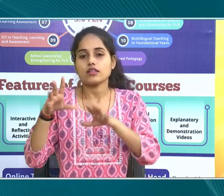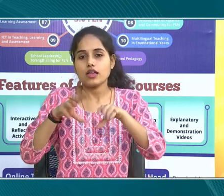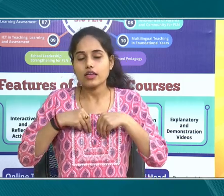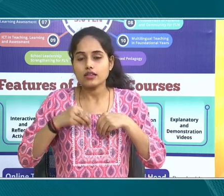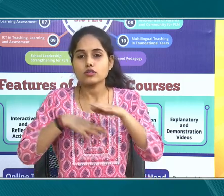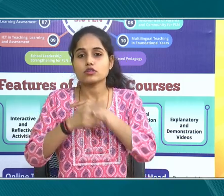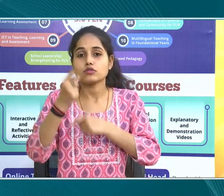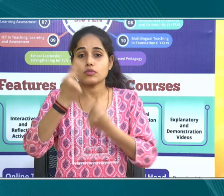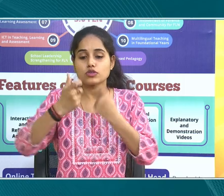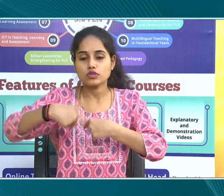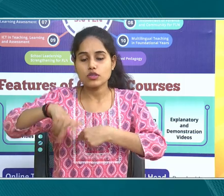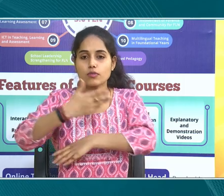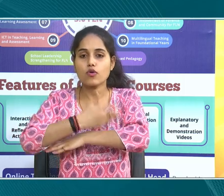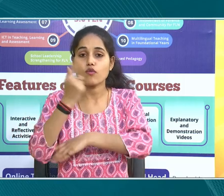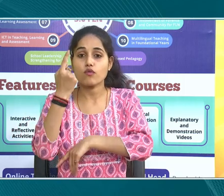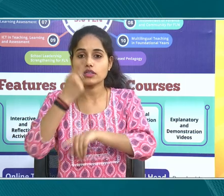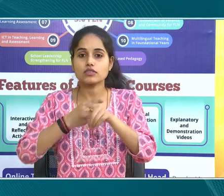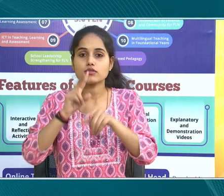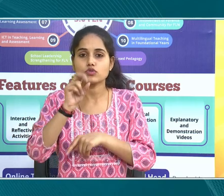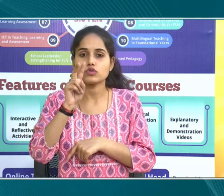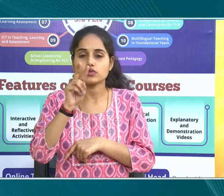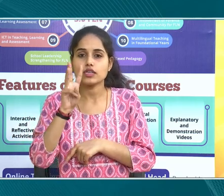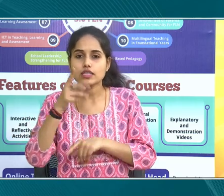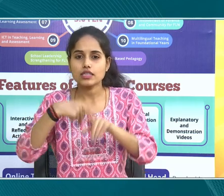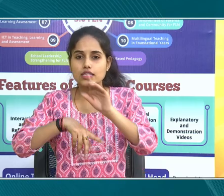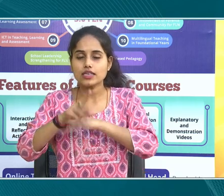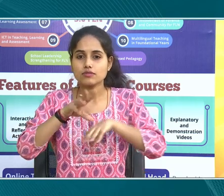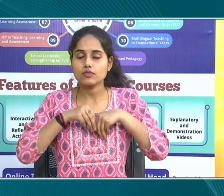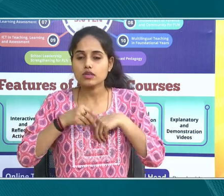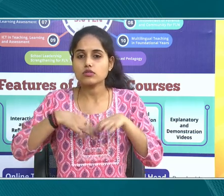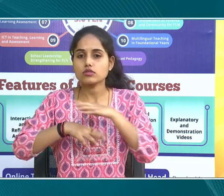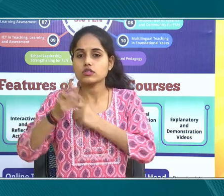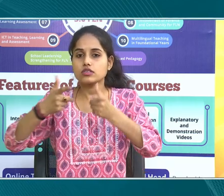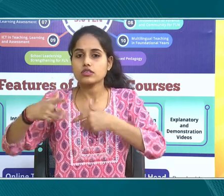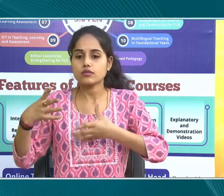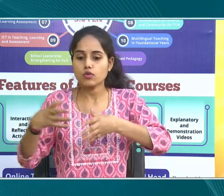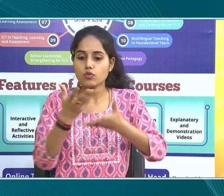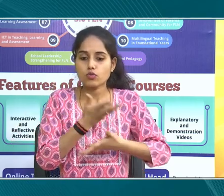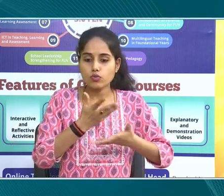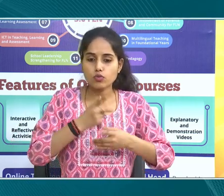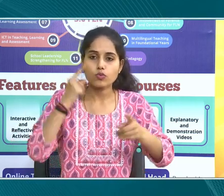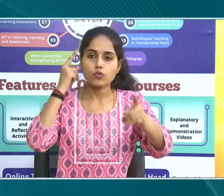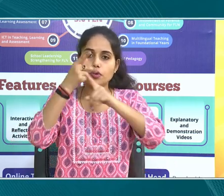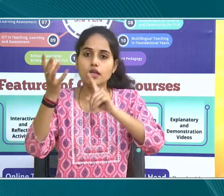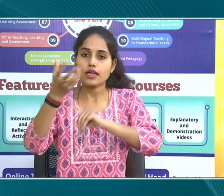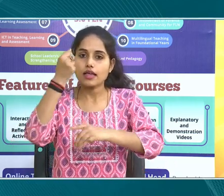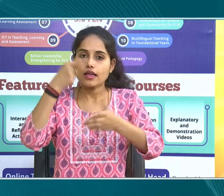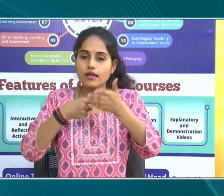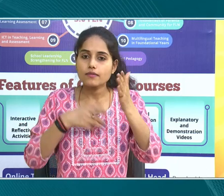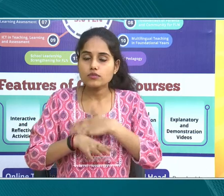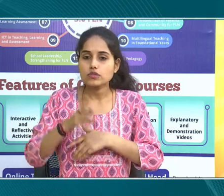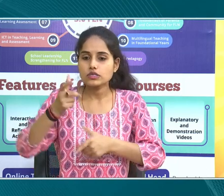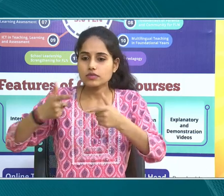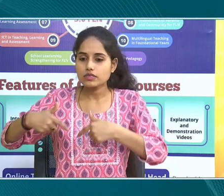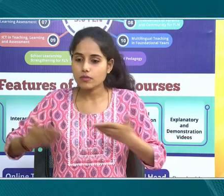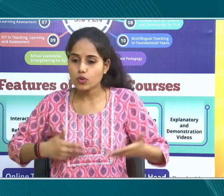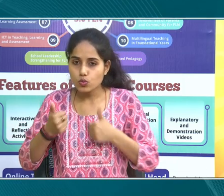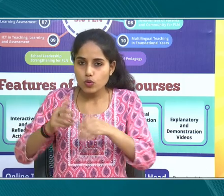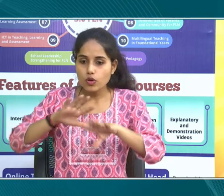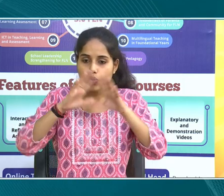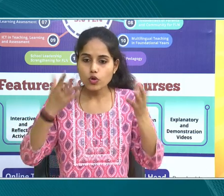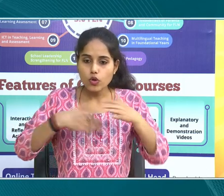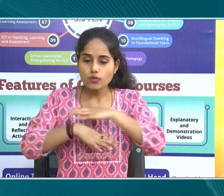लीडर सबमिट फॉर डी फर्स्ट टाइम इन डी कंट्री इन 2023 ए नेशन दीपाली कमिटेड तू डी डेमोक्रेसी एंड मल्टीलेट्रोलिज्म इंडियाज जी-20 प्रेसिडेंट सी वुड बी अन